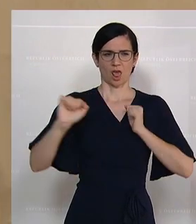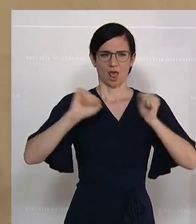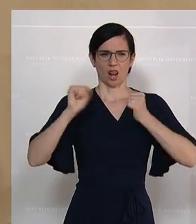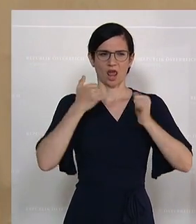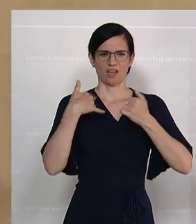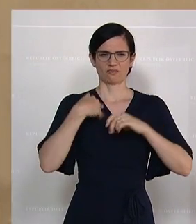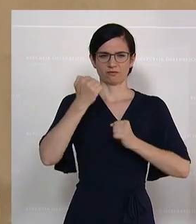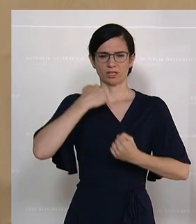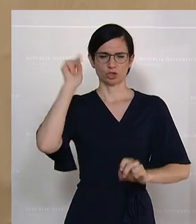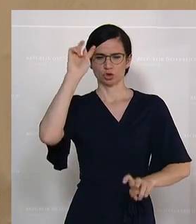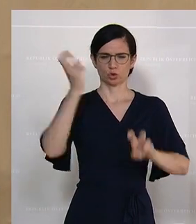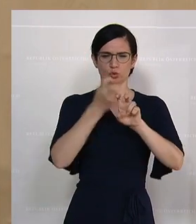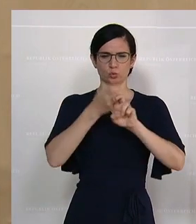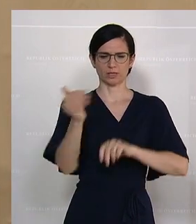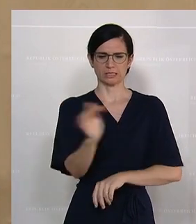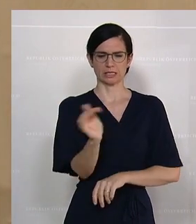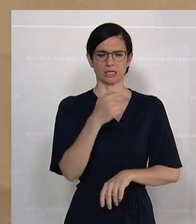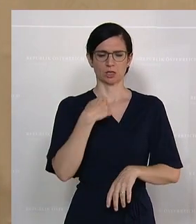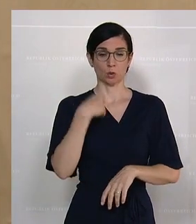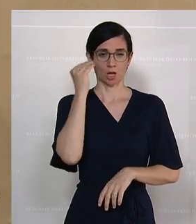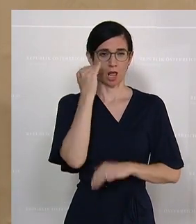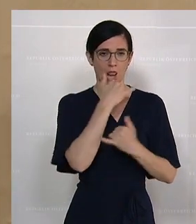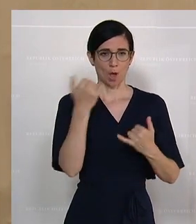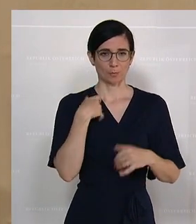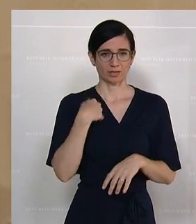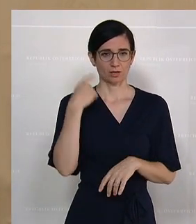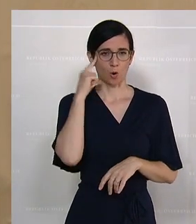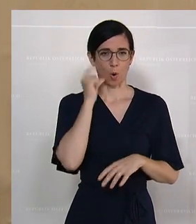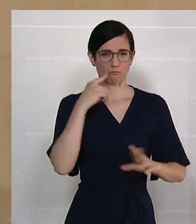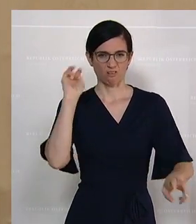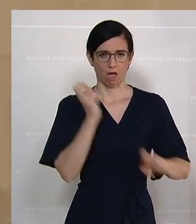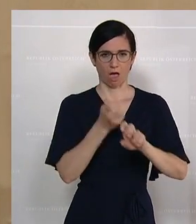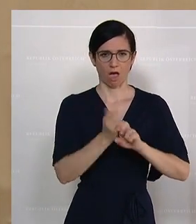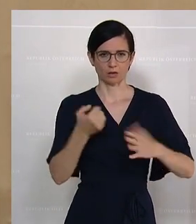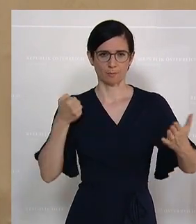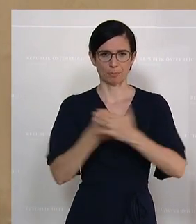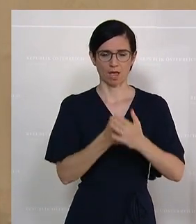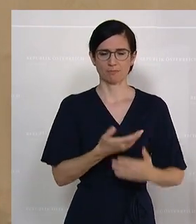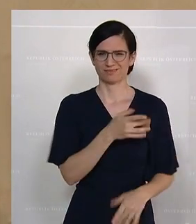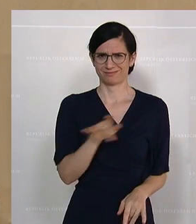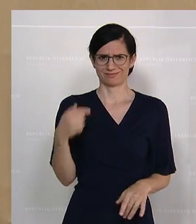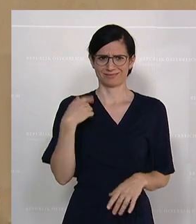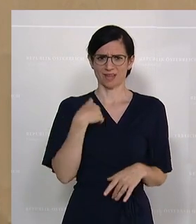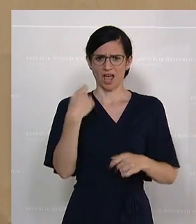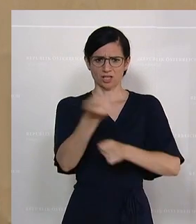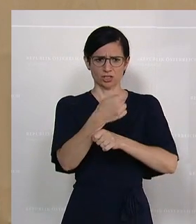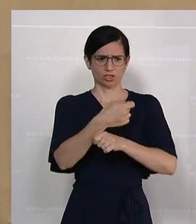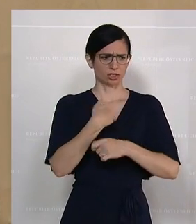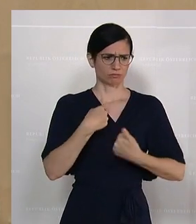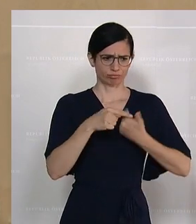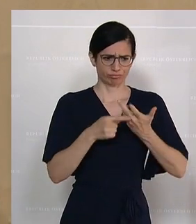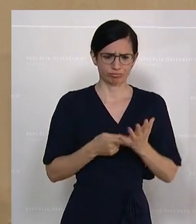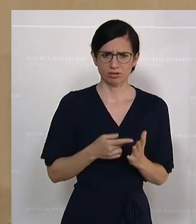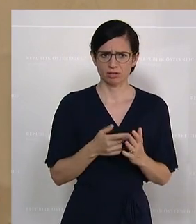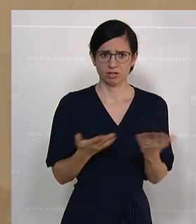mit dem kopf durch die wand und glauben ihr kopf ist härter als der beton gegend in syrien zu verhängen sanktionen um sanktionen